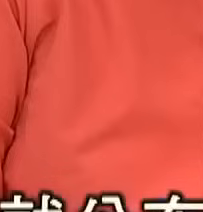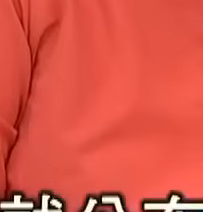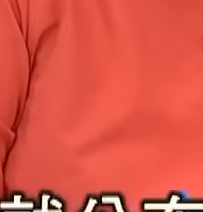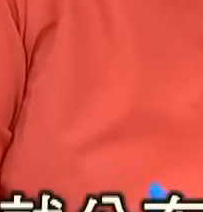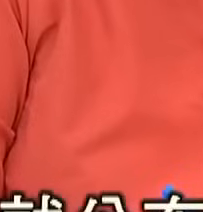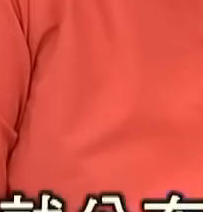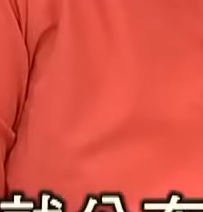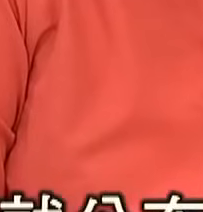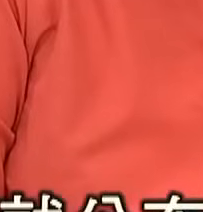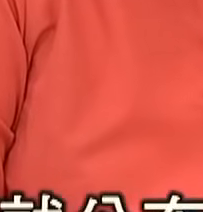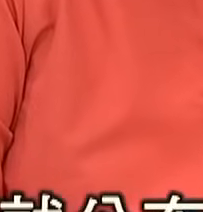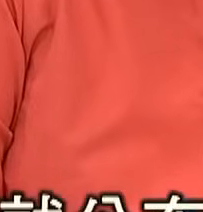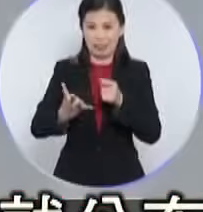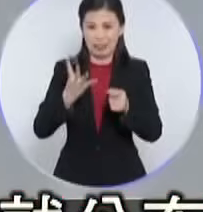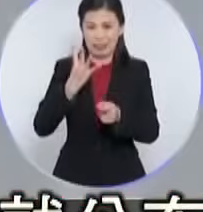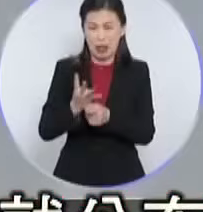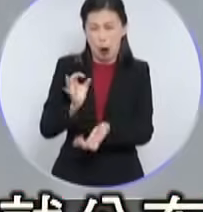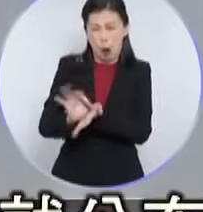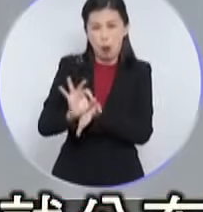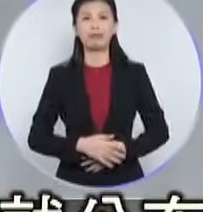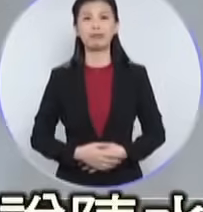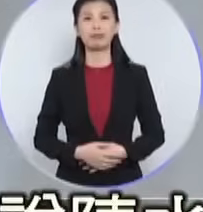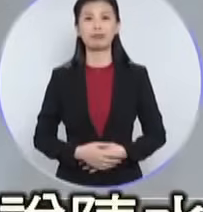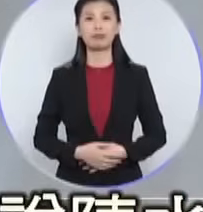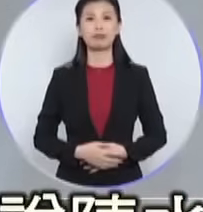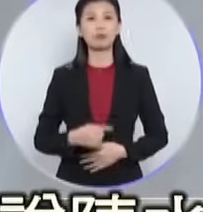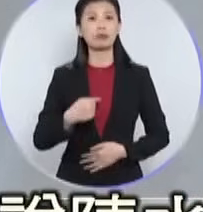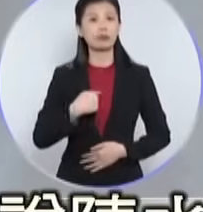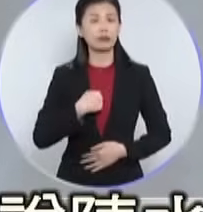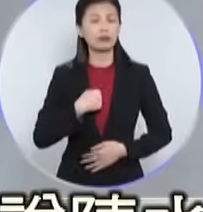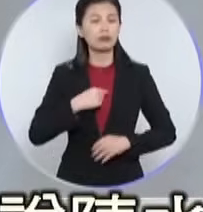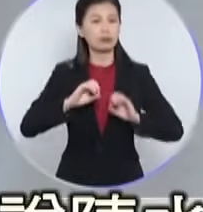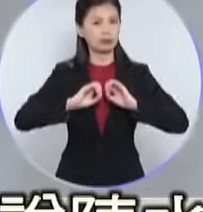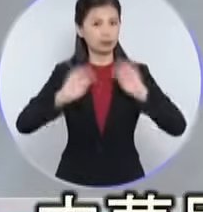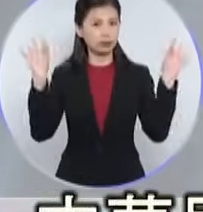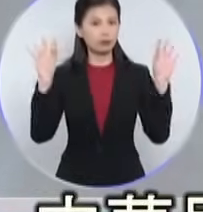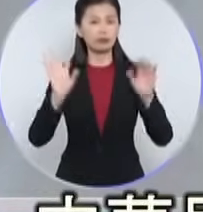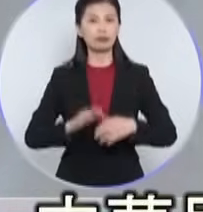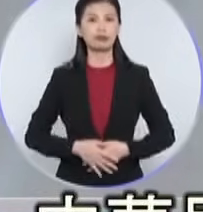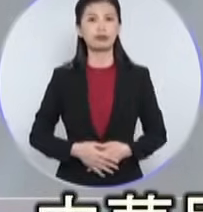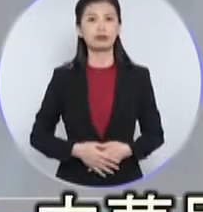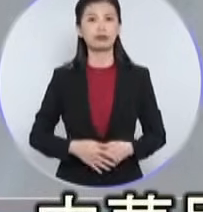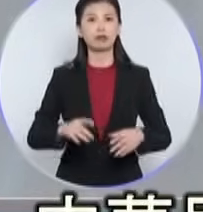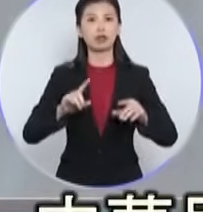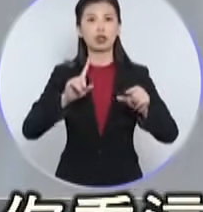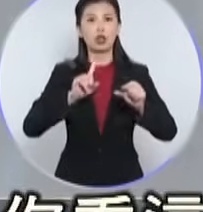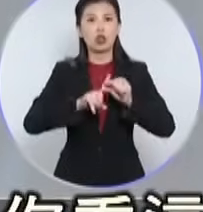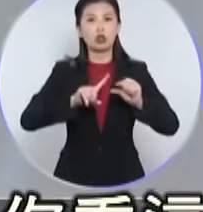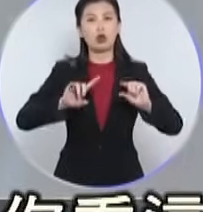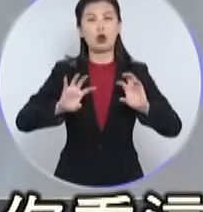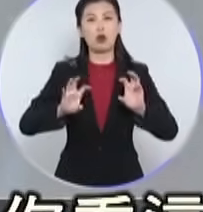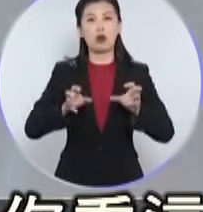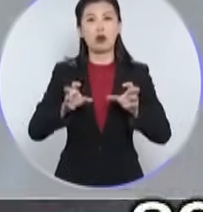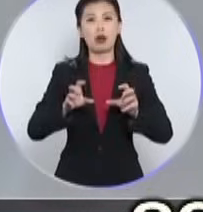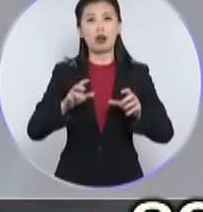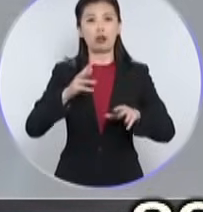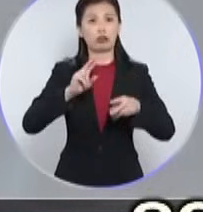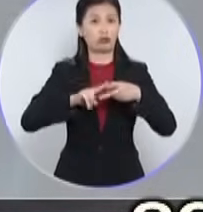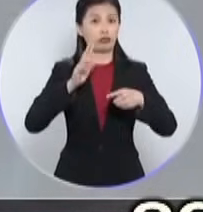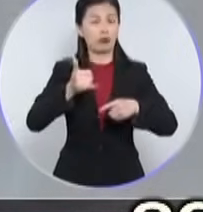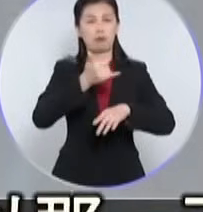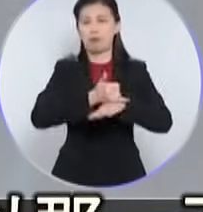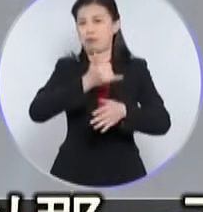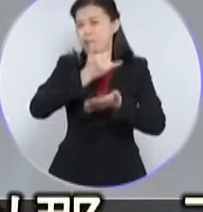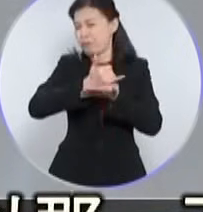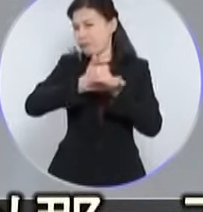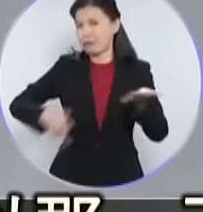长，他就公布他的捐款账号，然后说陈水扁要选台北市长，中华民国会毁灭。你看这多久前了？